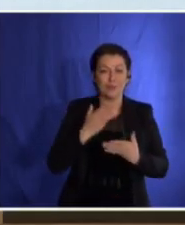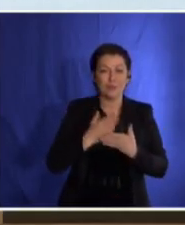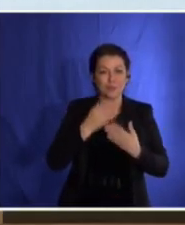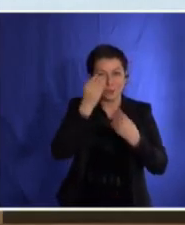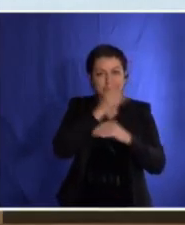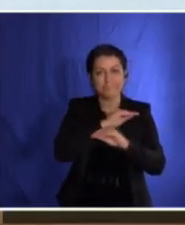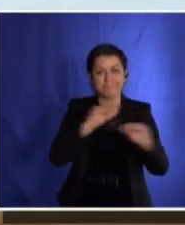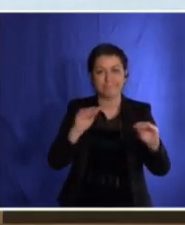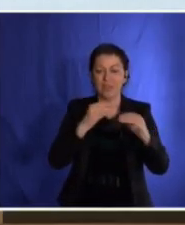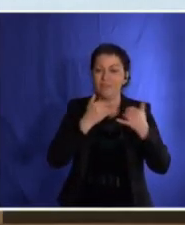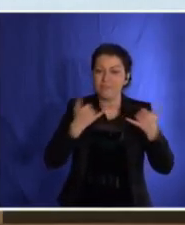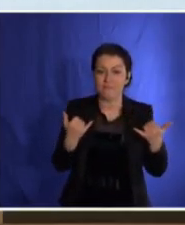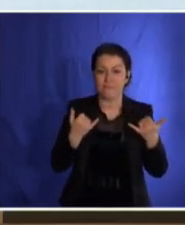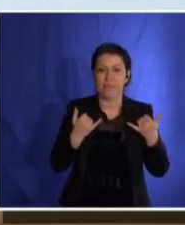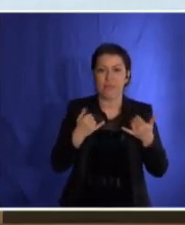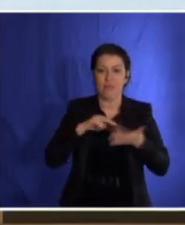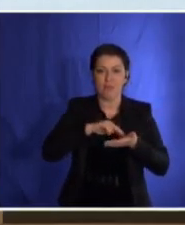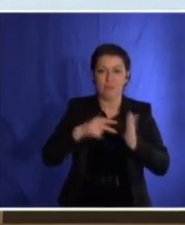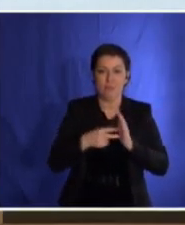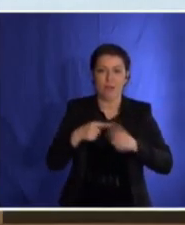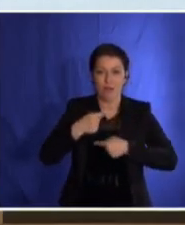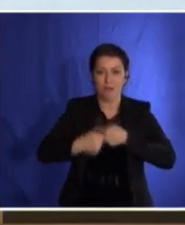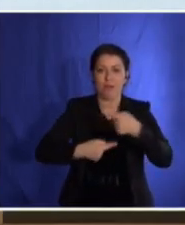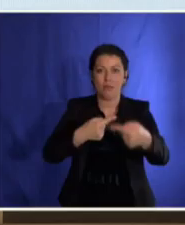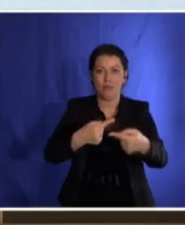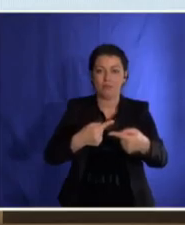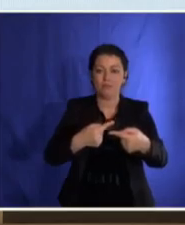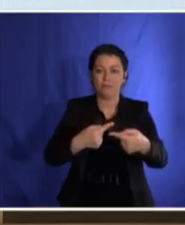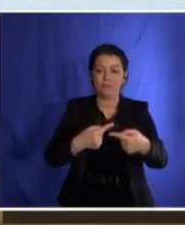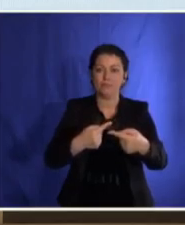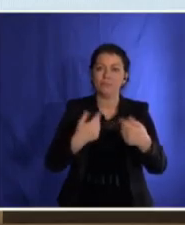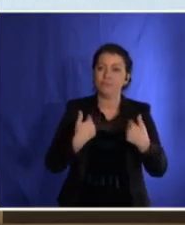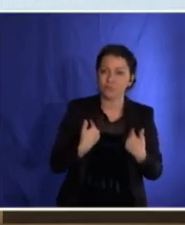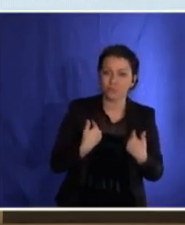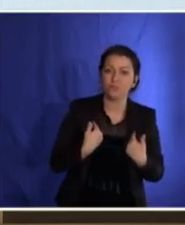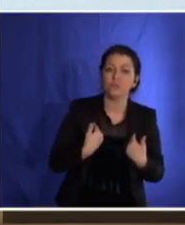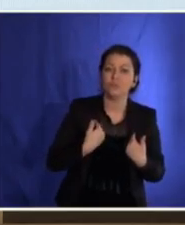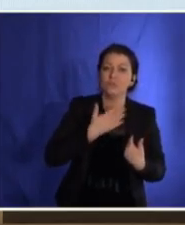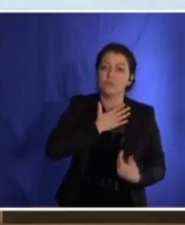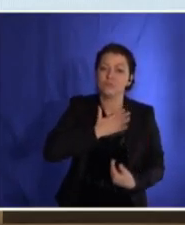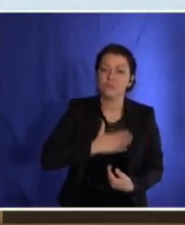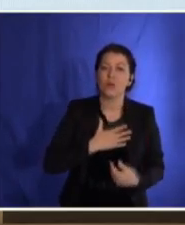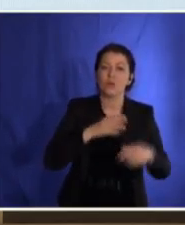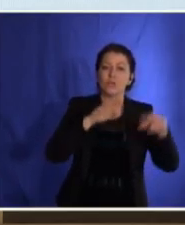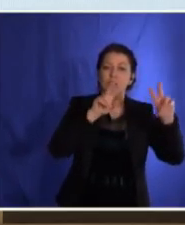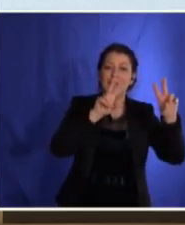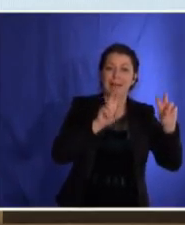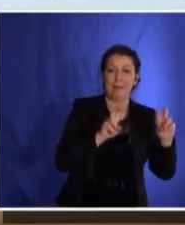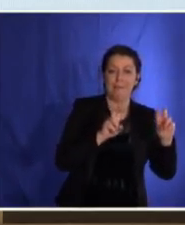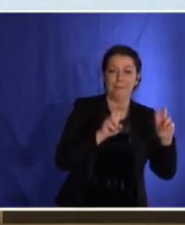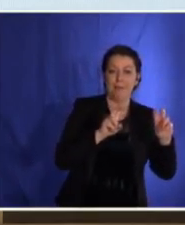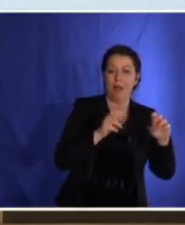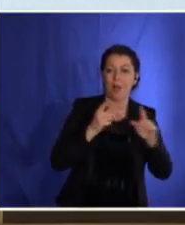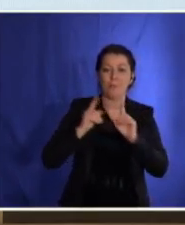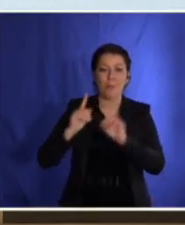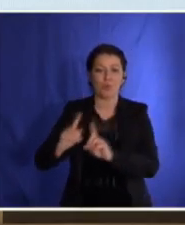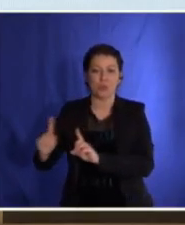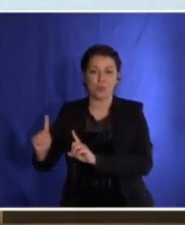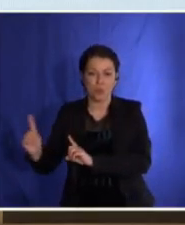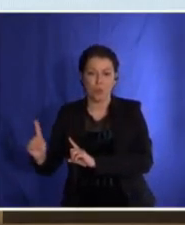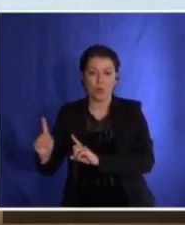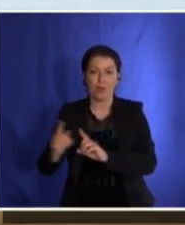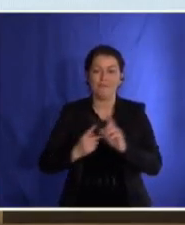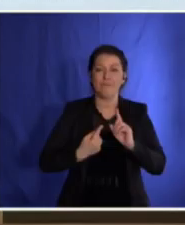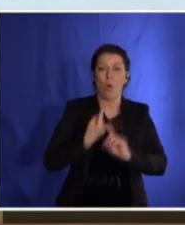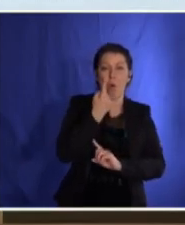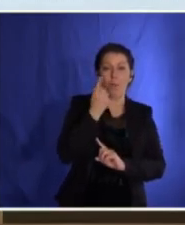tun werden. Ich will, dass wir die Themen und Positionen nicht von oben verordnen,